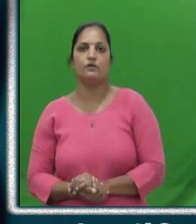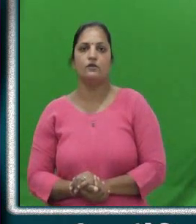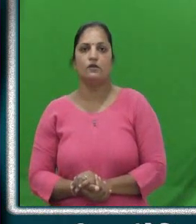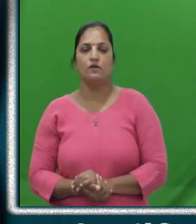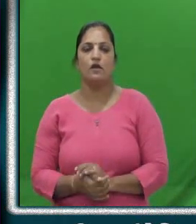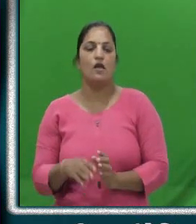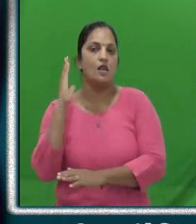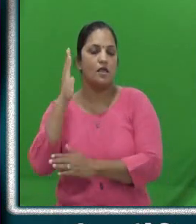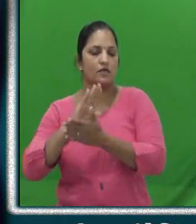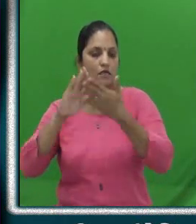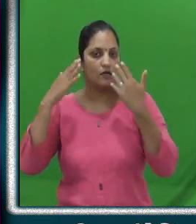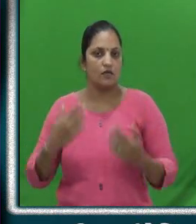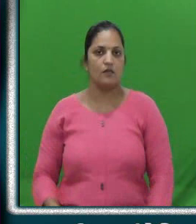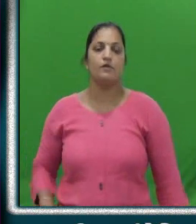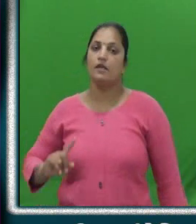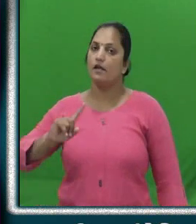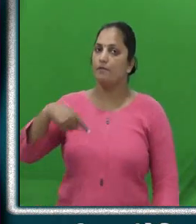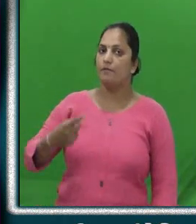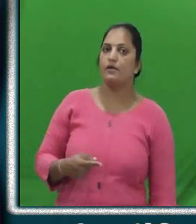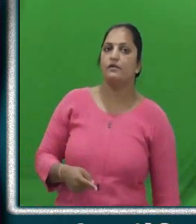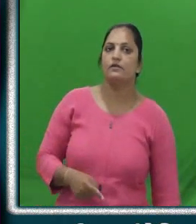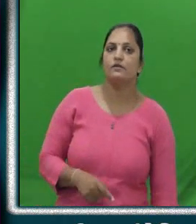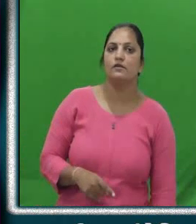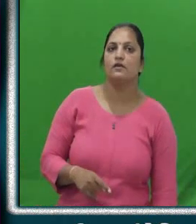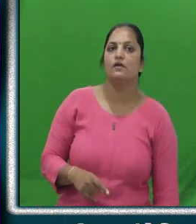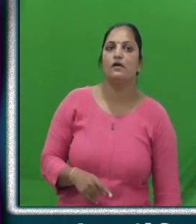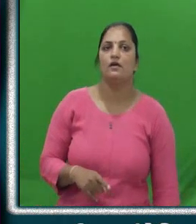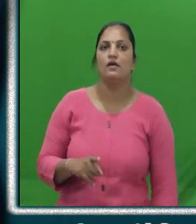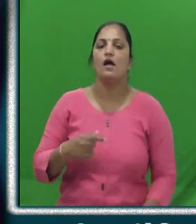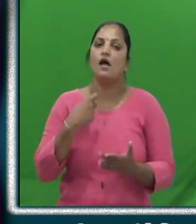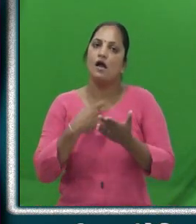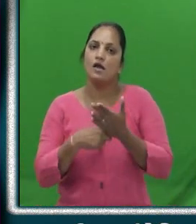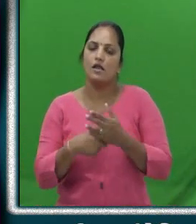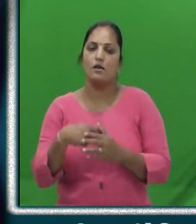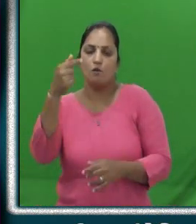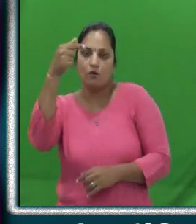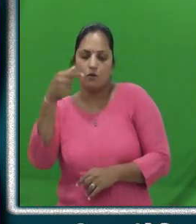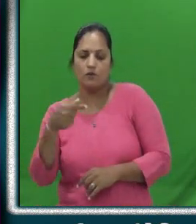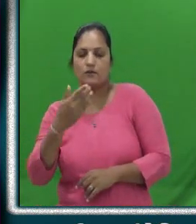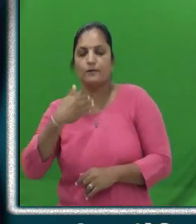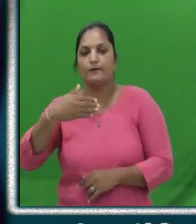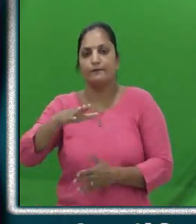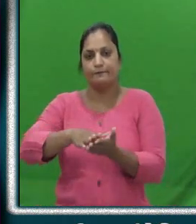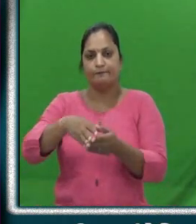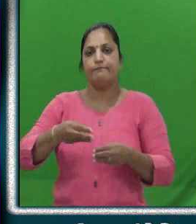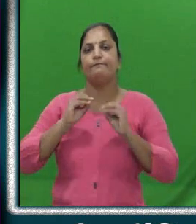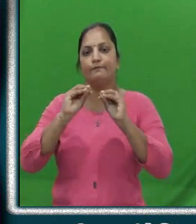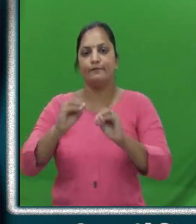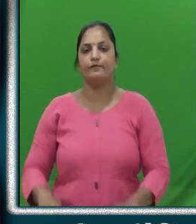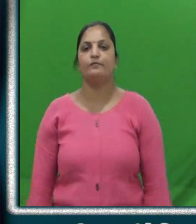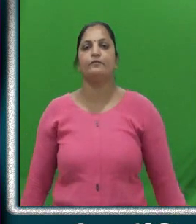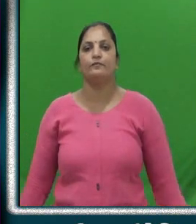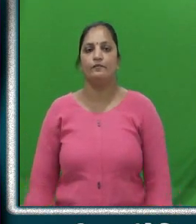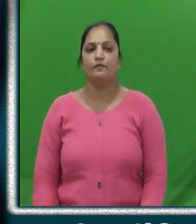બરાબર. જેવો પાઠ પૂરો થશે એના પછી આ ફંક્શન પણ એના નિયમો સાથે ચલાવીશું.